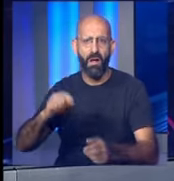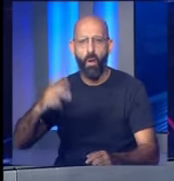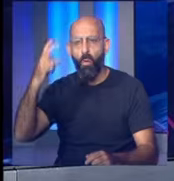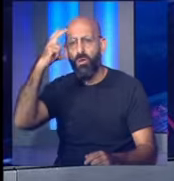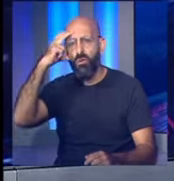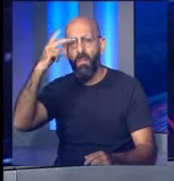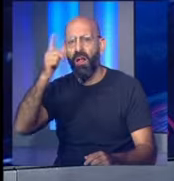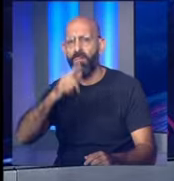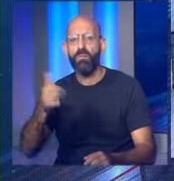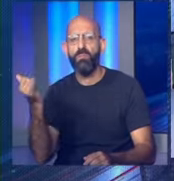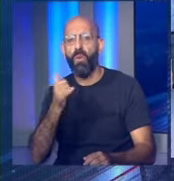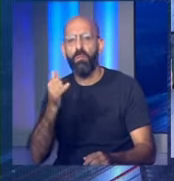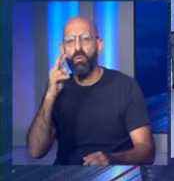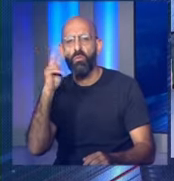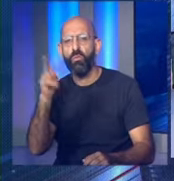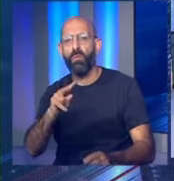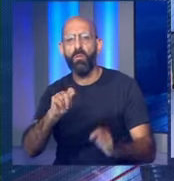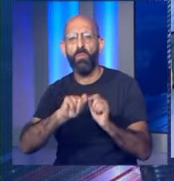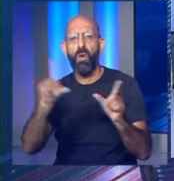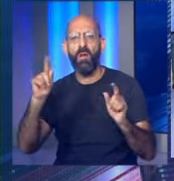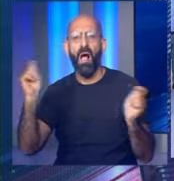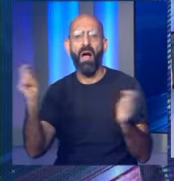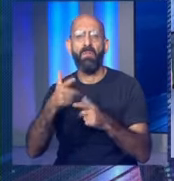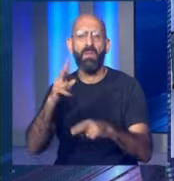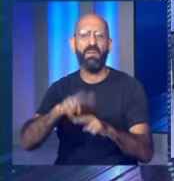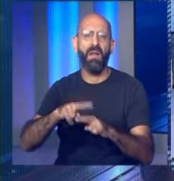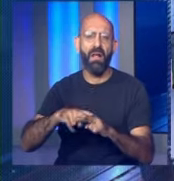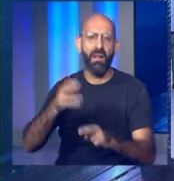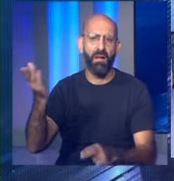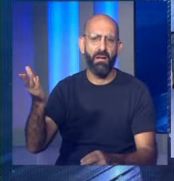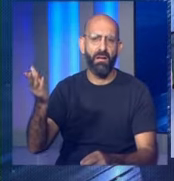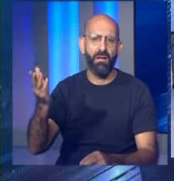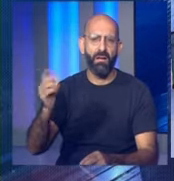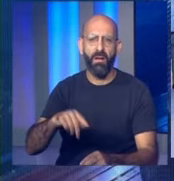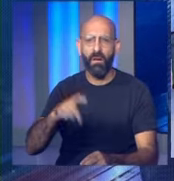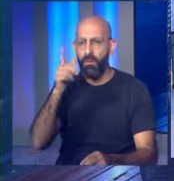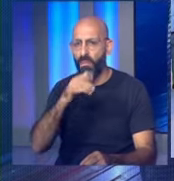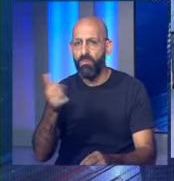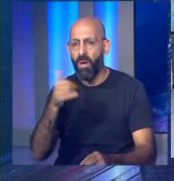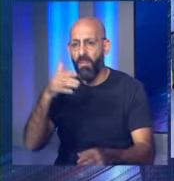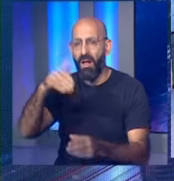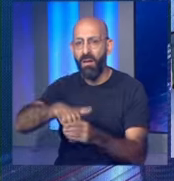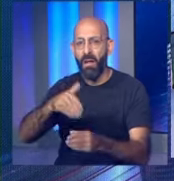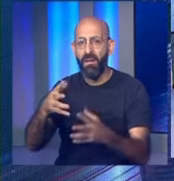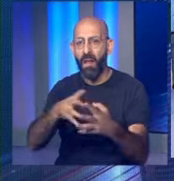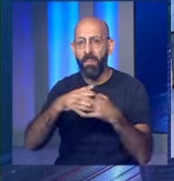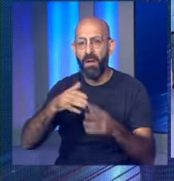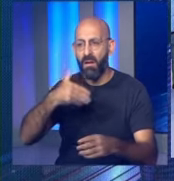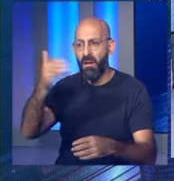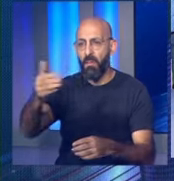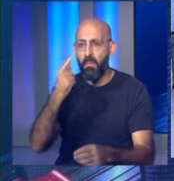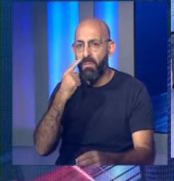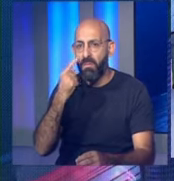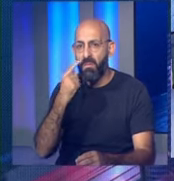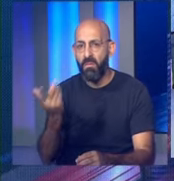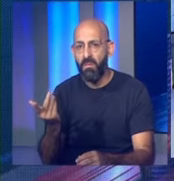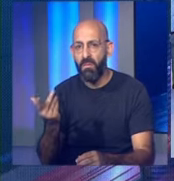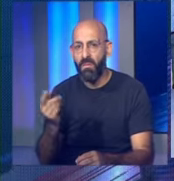الالتفات أكثر إلى حاجات النازحين في مناطق الجبل. جنبلاط أمل أن لا تطول الحرب، لكنه أشار إلى